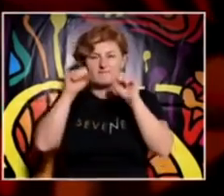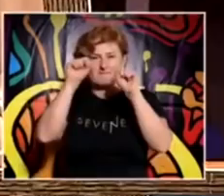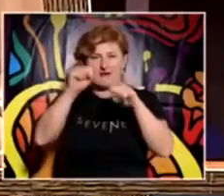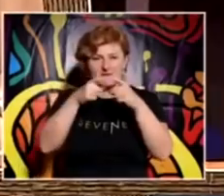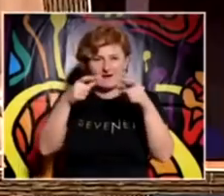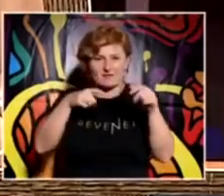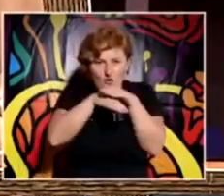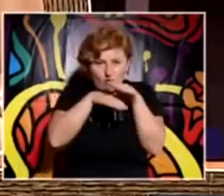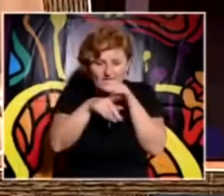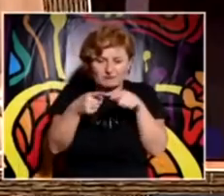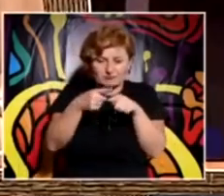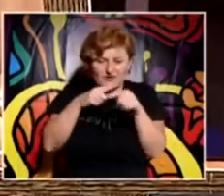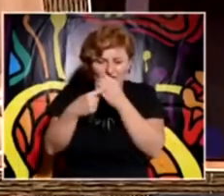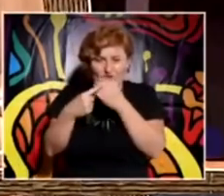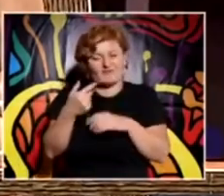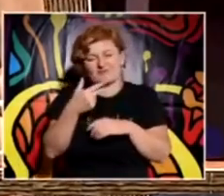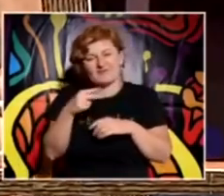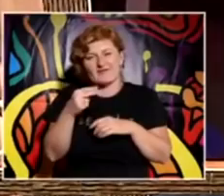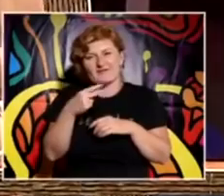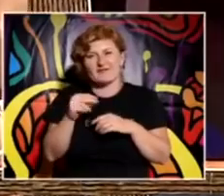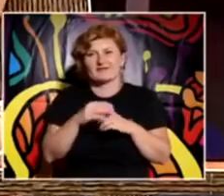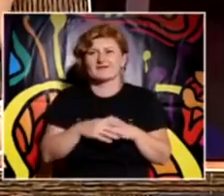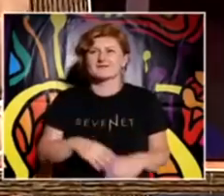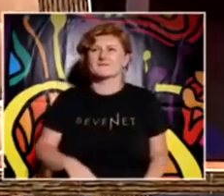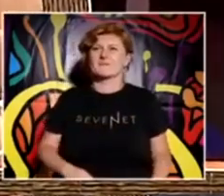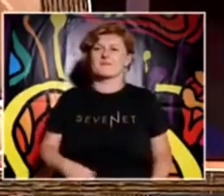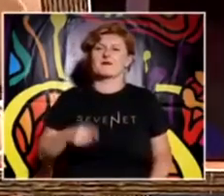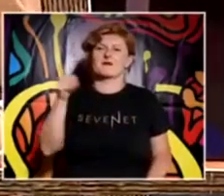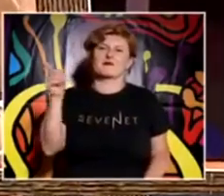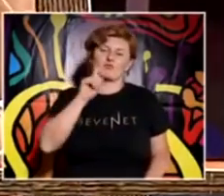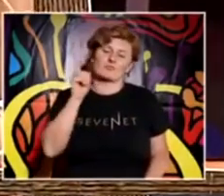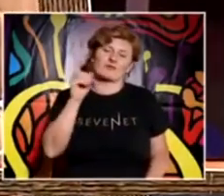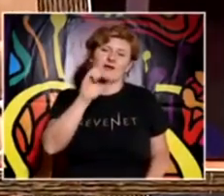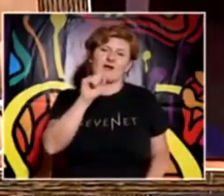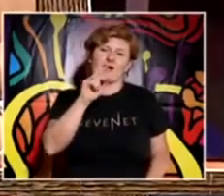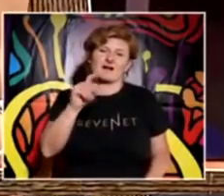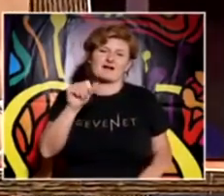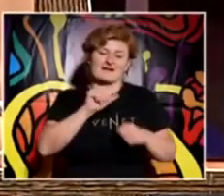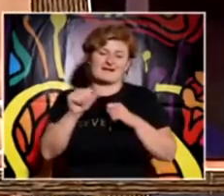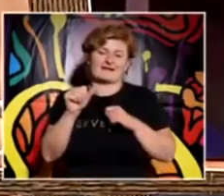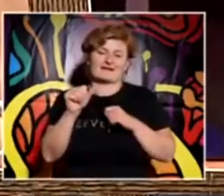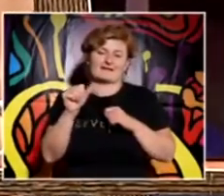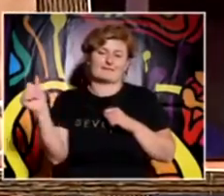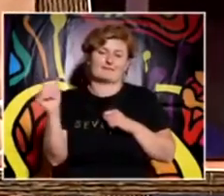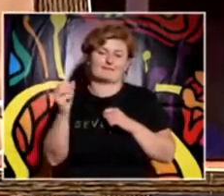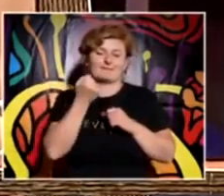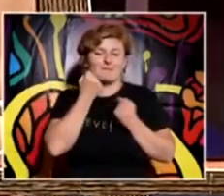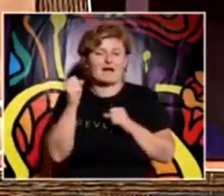Nie. Może aż tak nie, ale sam... Arek, jestem rozsądniejszy na pewno, że ja wymyślam chociaż jakieś, jeden. Tak, chociaż jeden